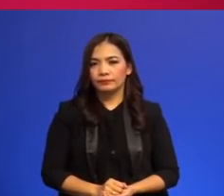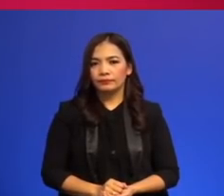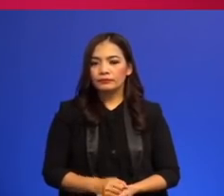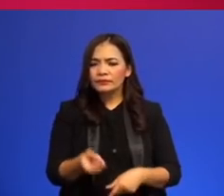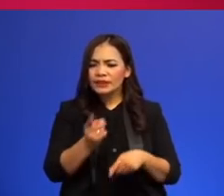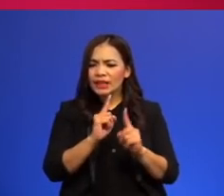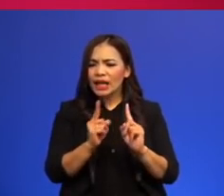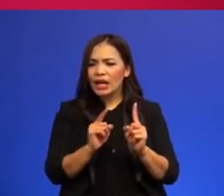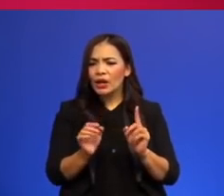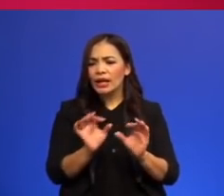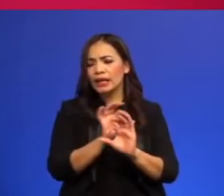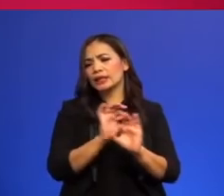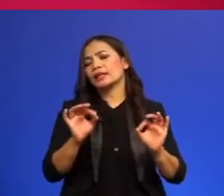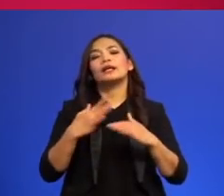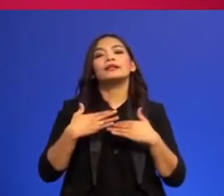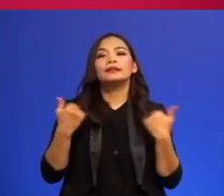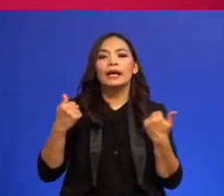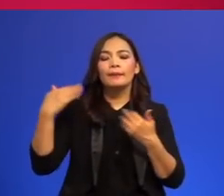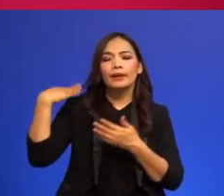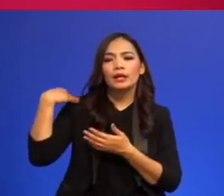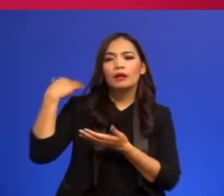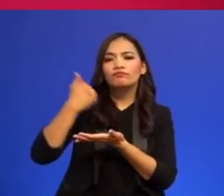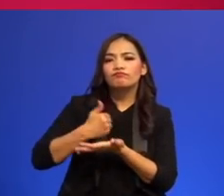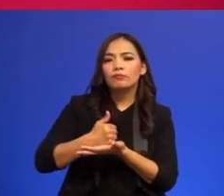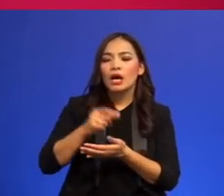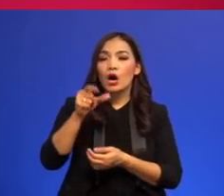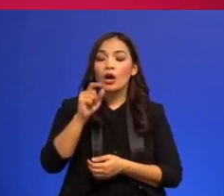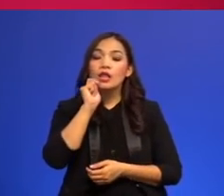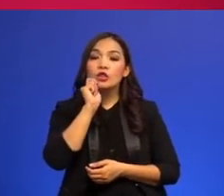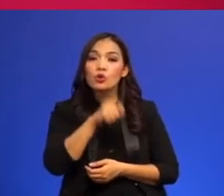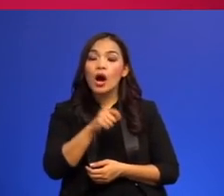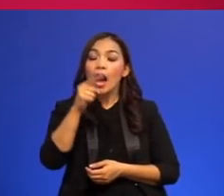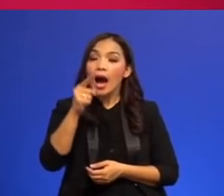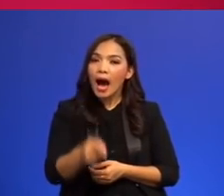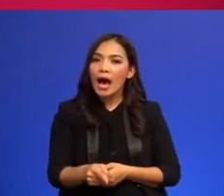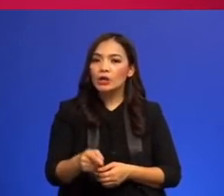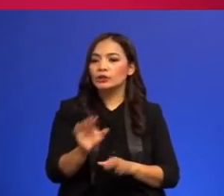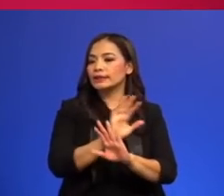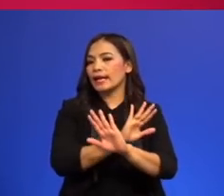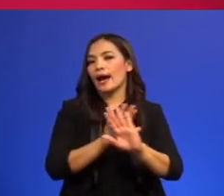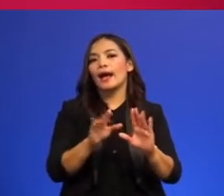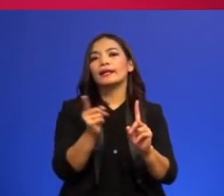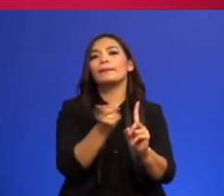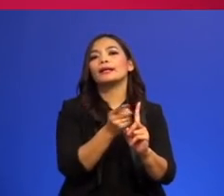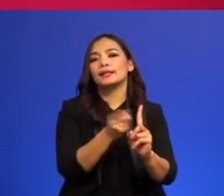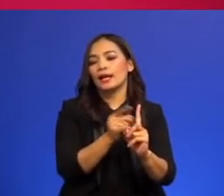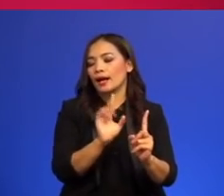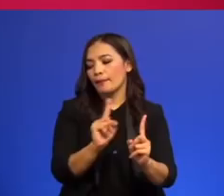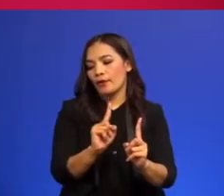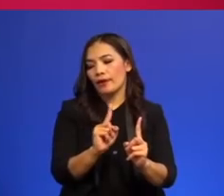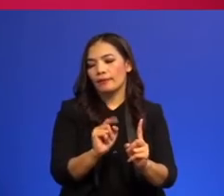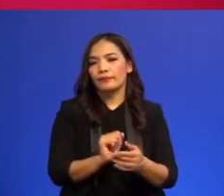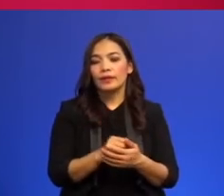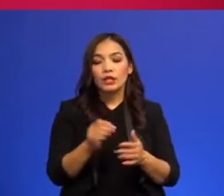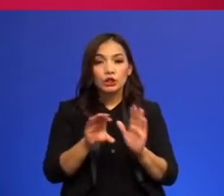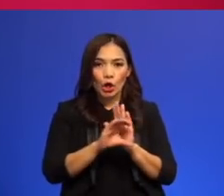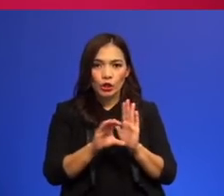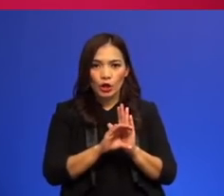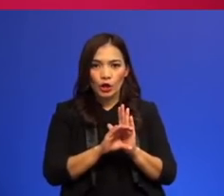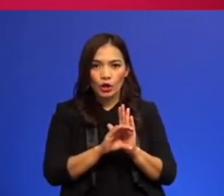Kalau ada yang tidak bersedia memikul beban orang tua, hendaknya tidak dipaksa. Misalnya